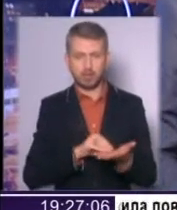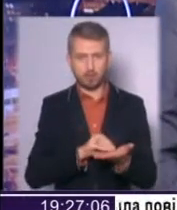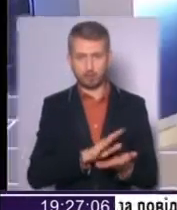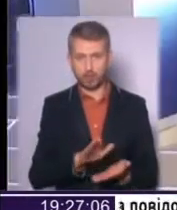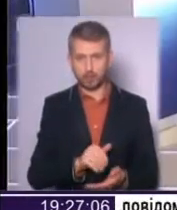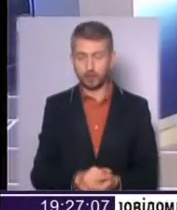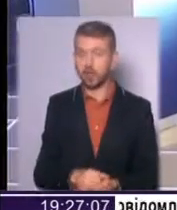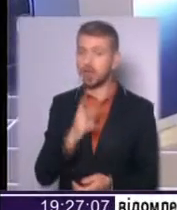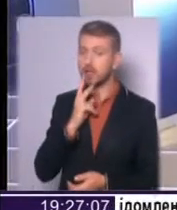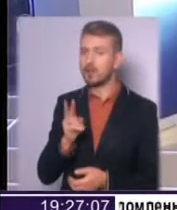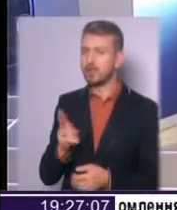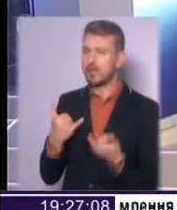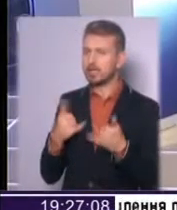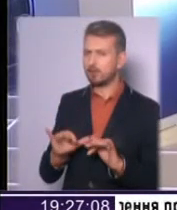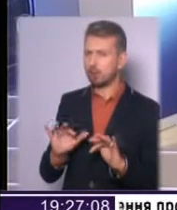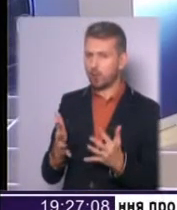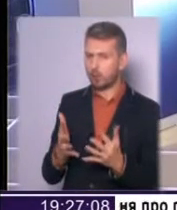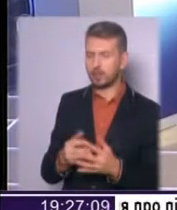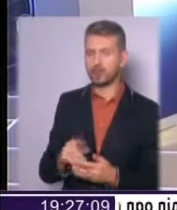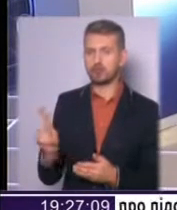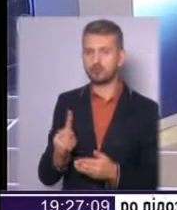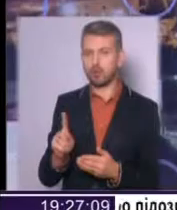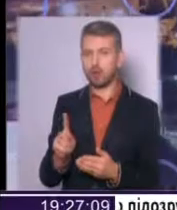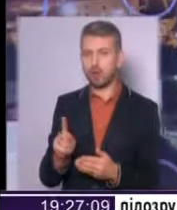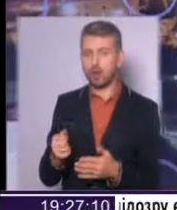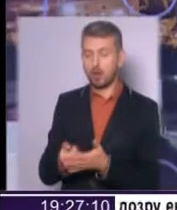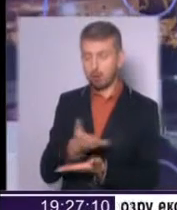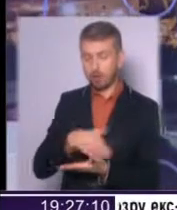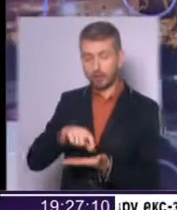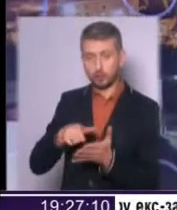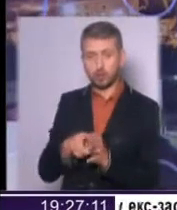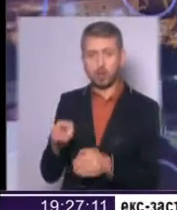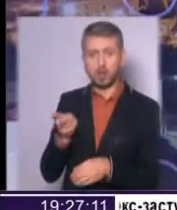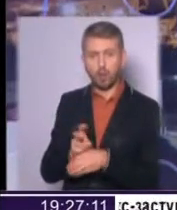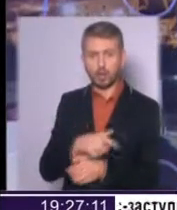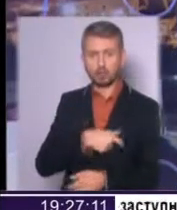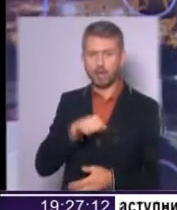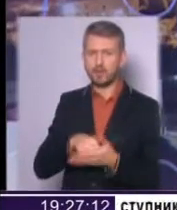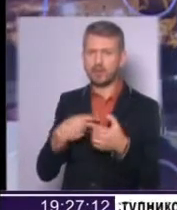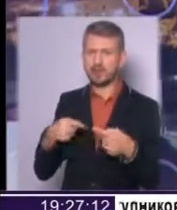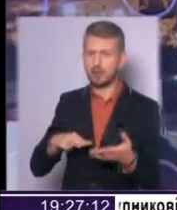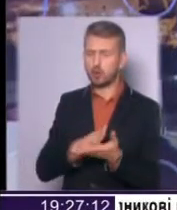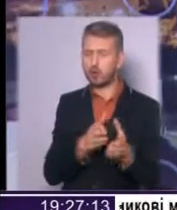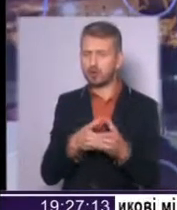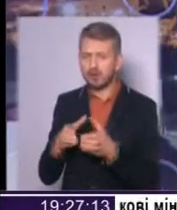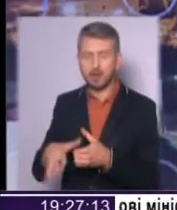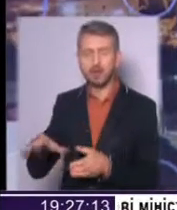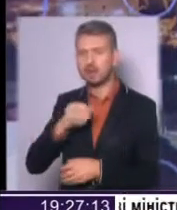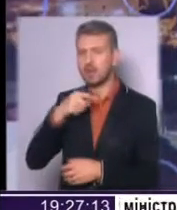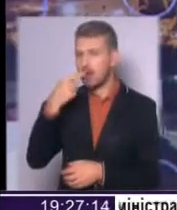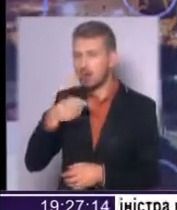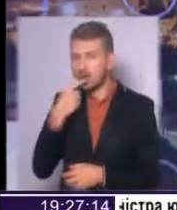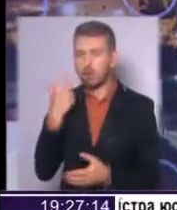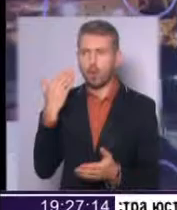ми повернемося до ефективності. Але, знаєте, я тільки скажу, щоб у нас не було таке, як в цьому, всі думки ж матеріалізуються, і в тій казці